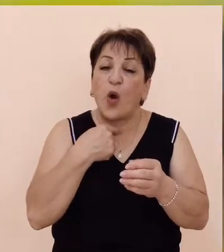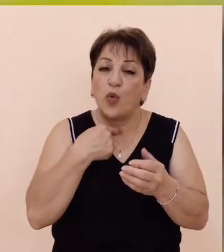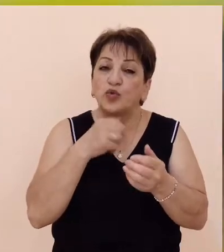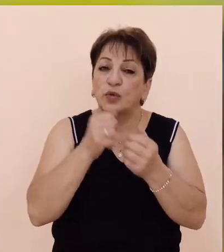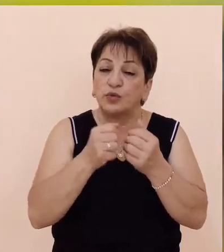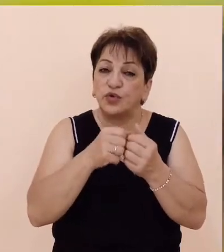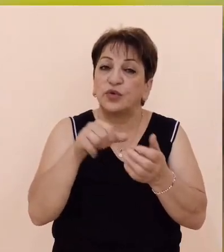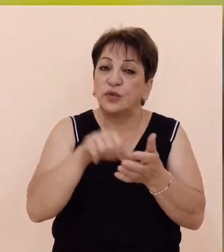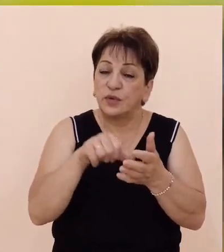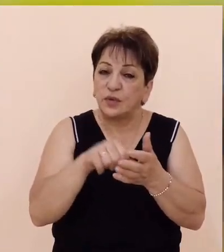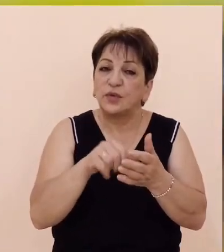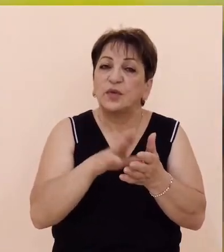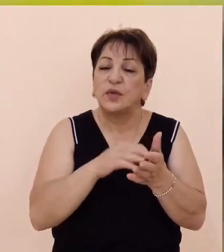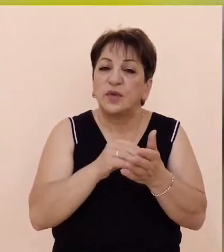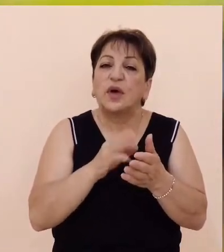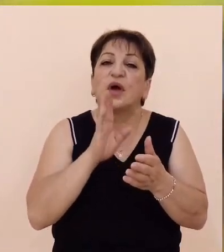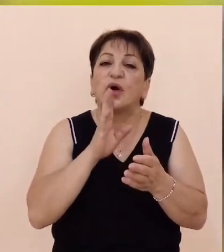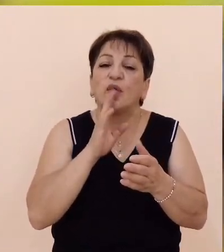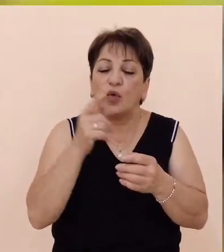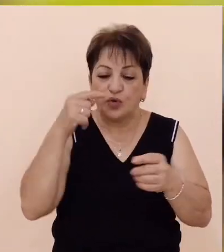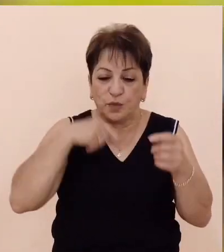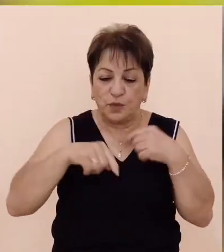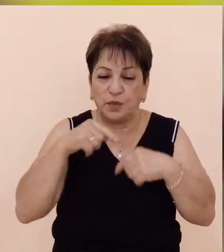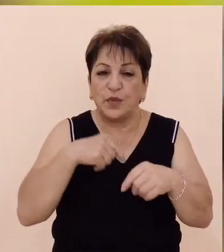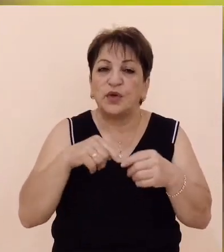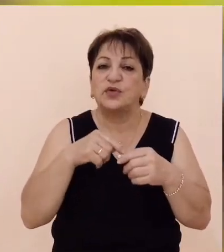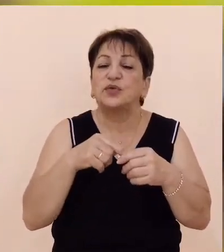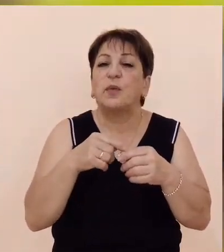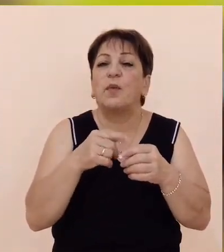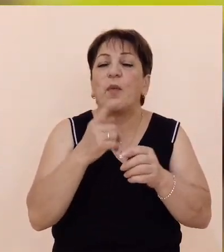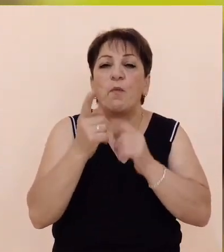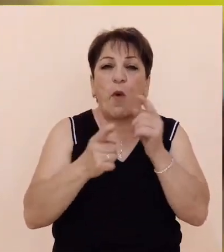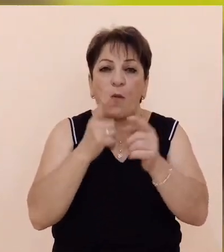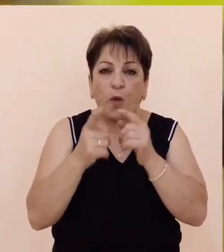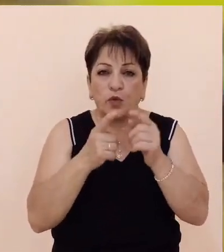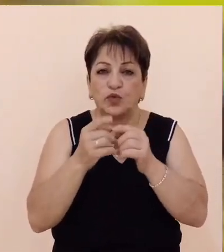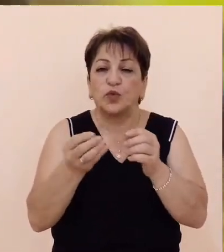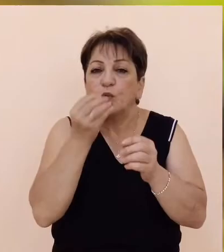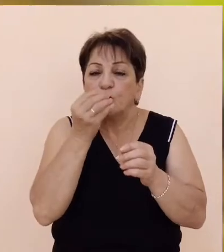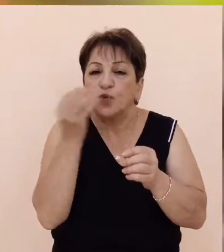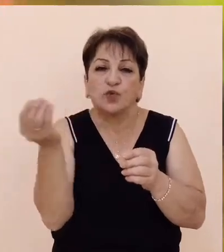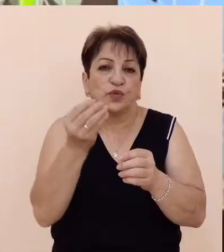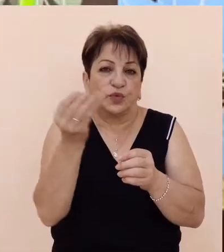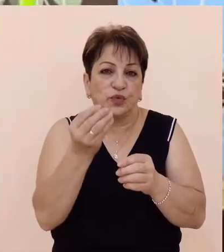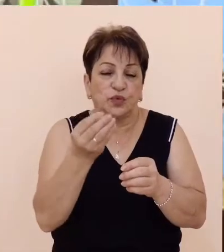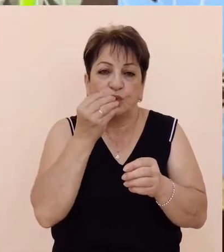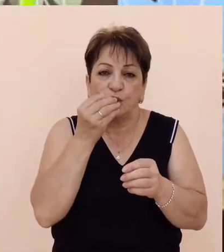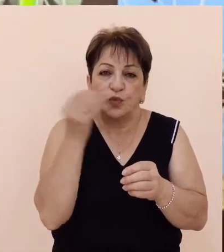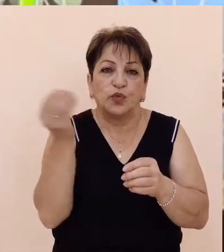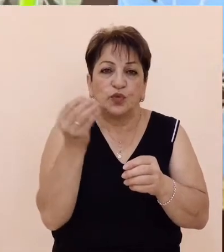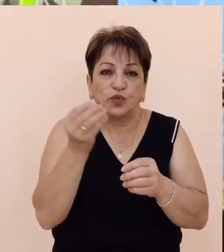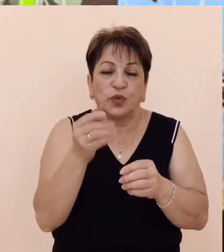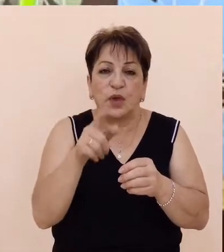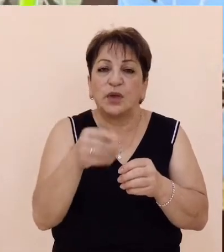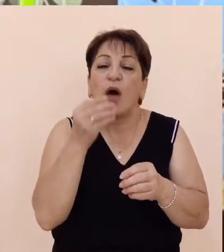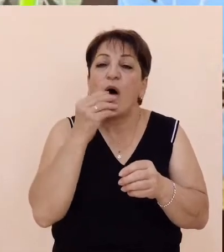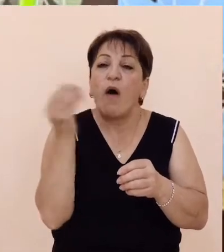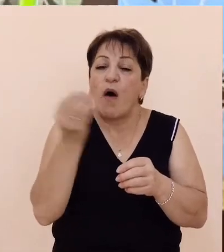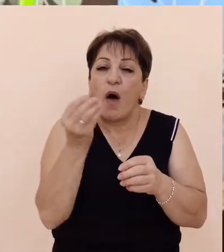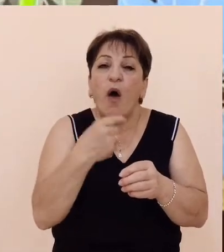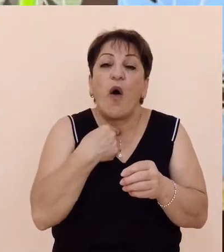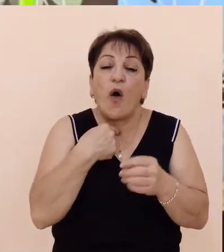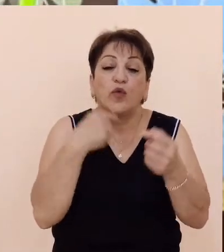ներկայությունը պայմանավորված է կնոջ օրգանիզմի ֆիզիոլոգիական փոփոխությամբ և միշտ չէ, որ անհրաժեշտ է այդ